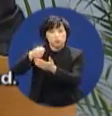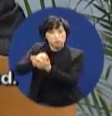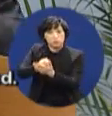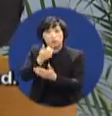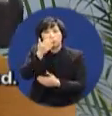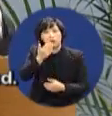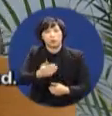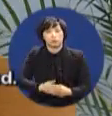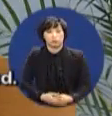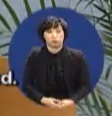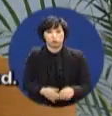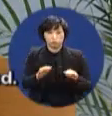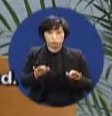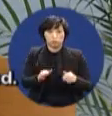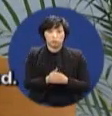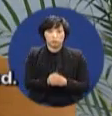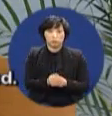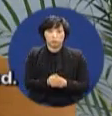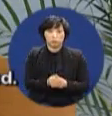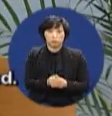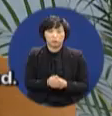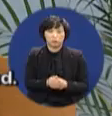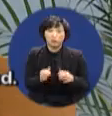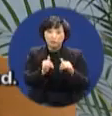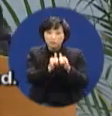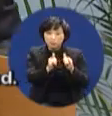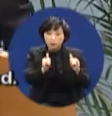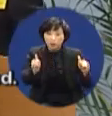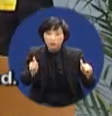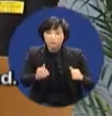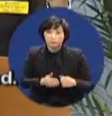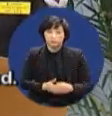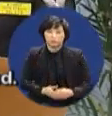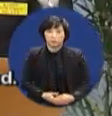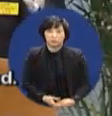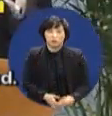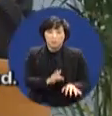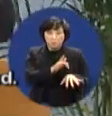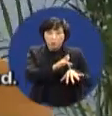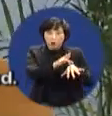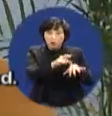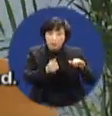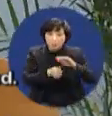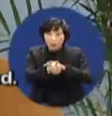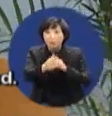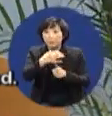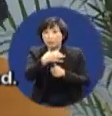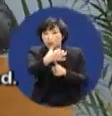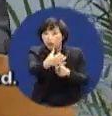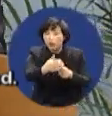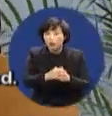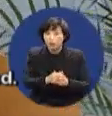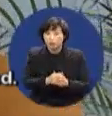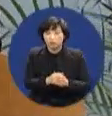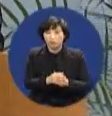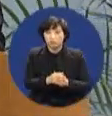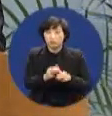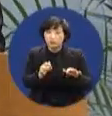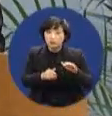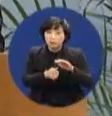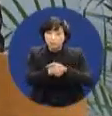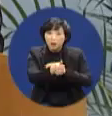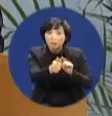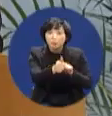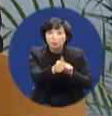네. 그런데 사람은 마귀가 뱀을 이용했는데